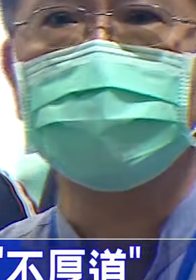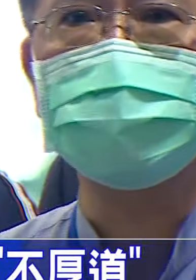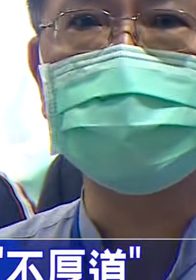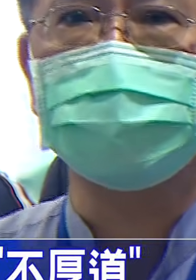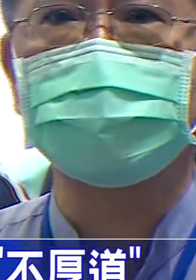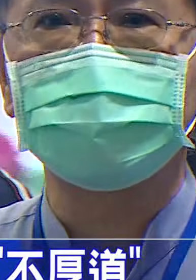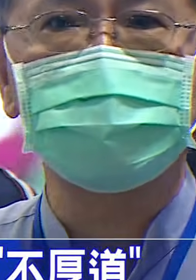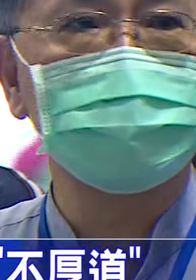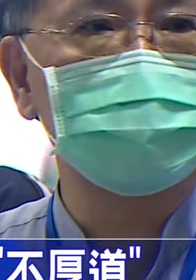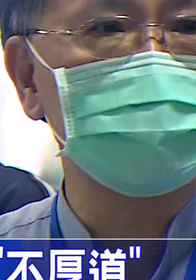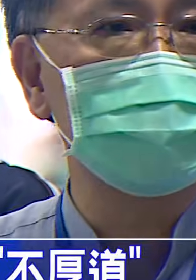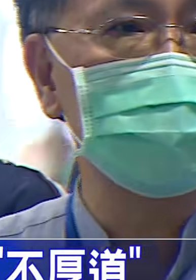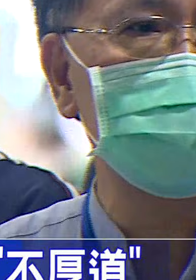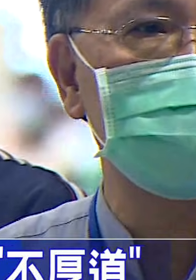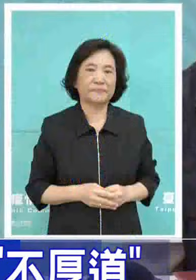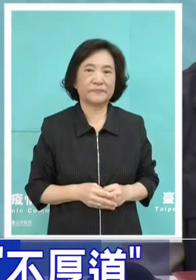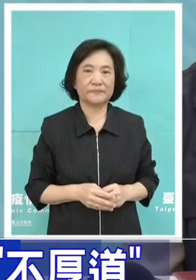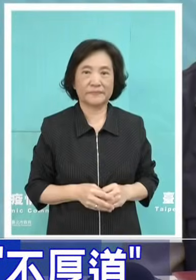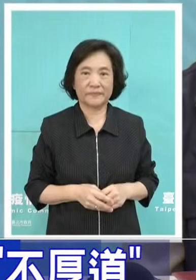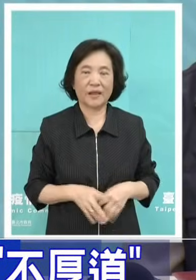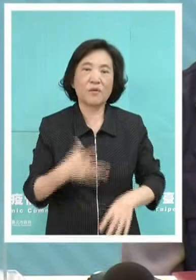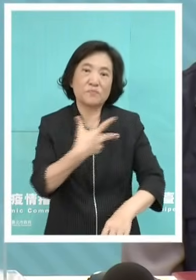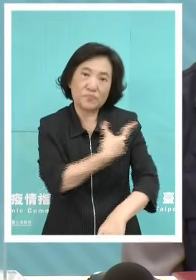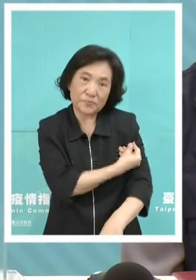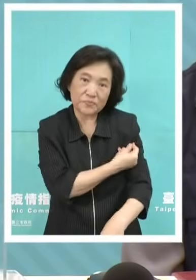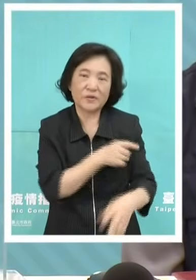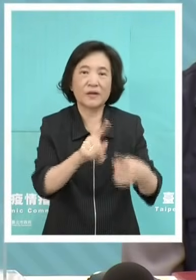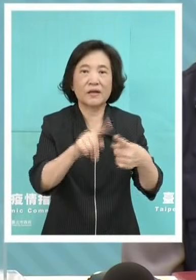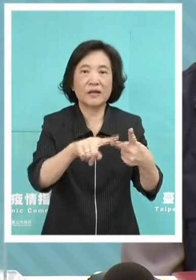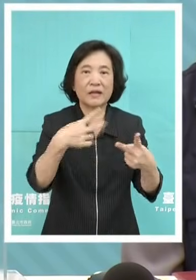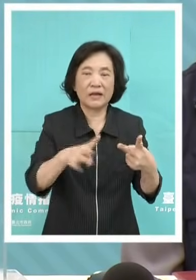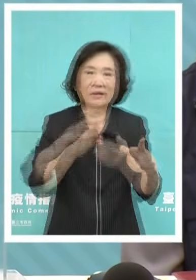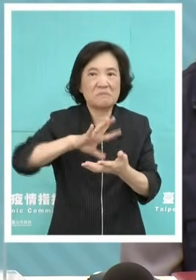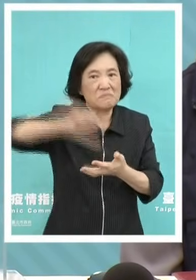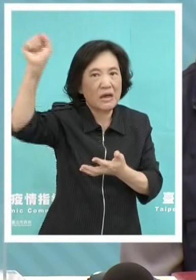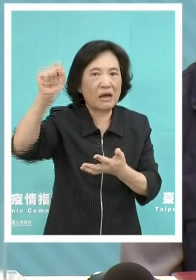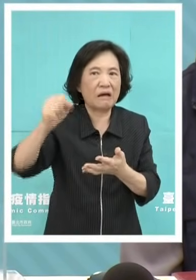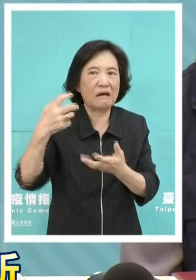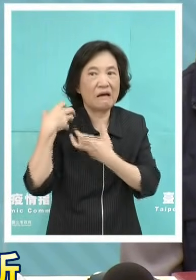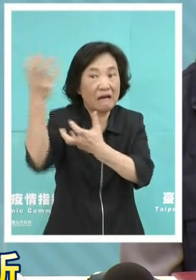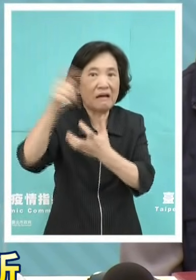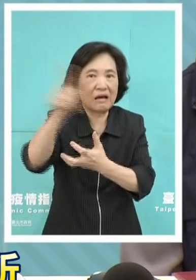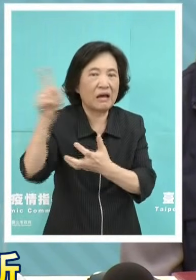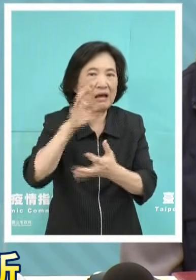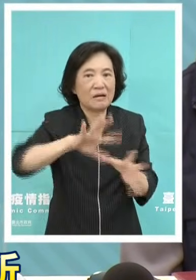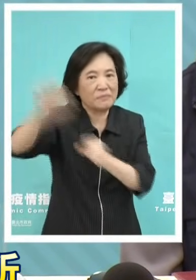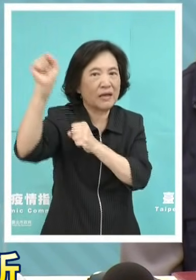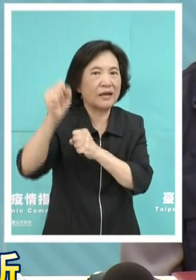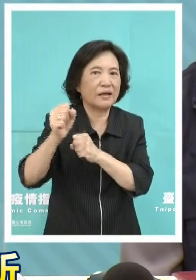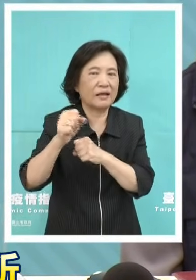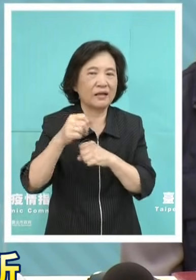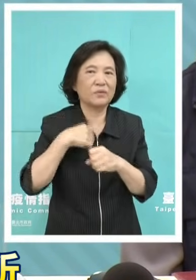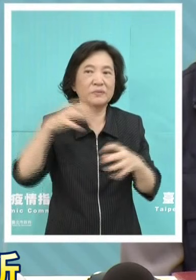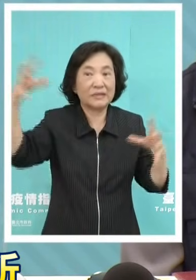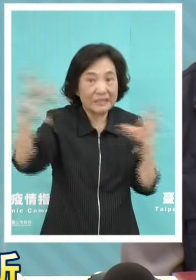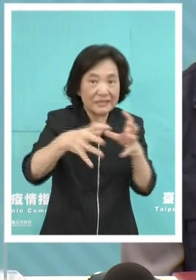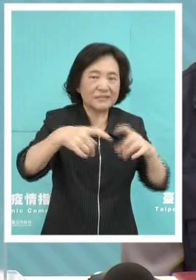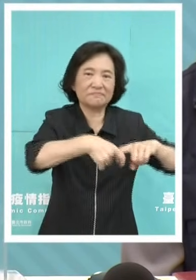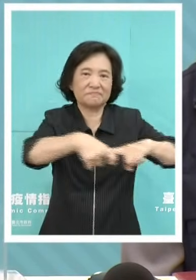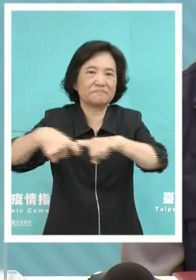柯批依旧自认北市贡献最大。 打疫苗啦，甚至到收垃圾，你知道，设立一个联合前进指挥